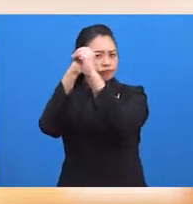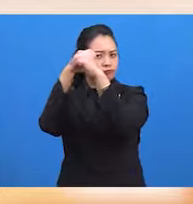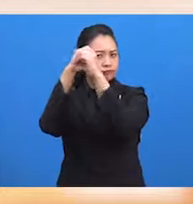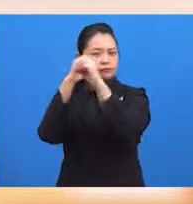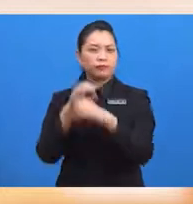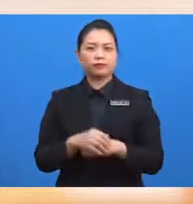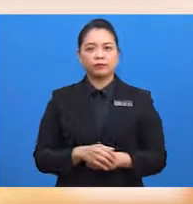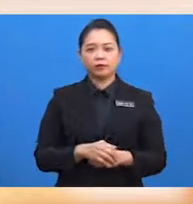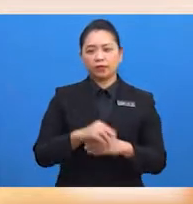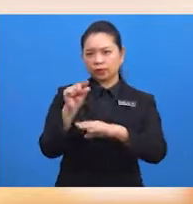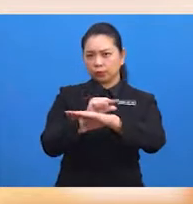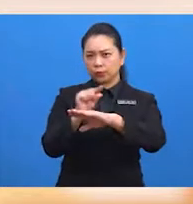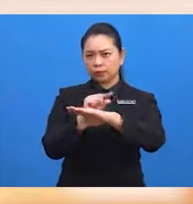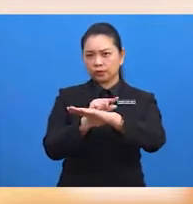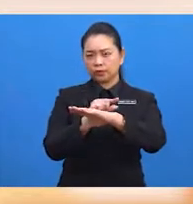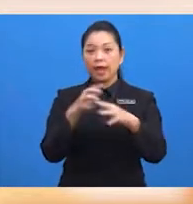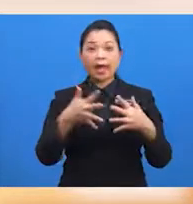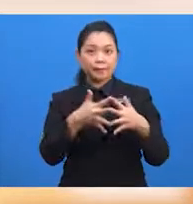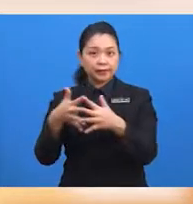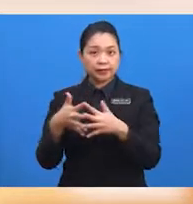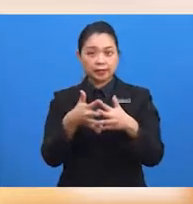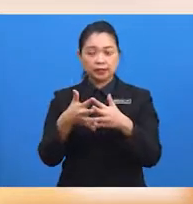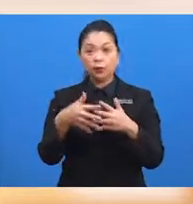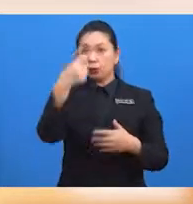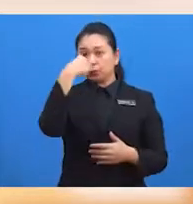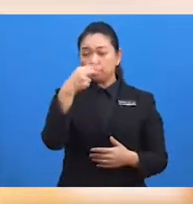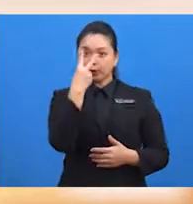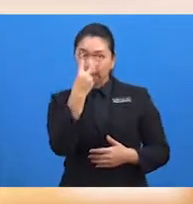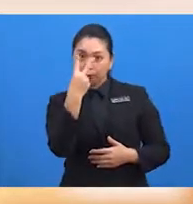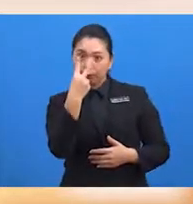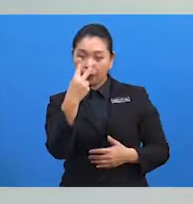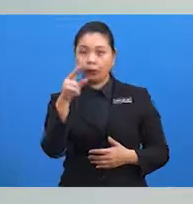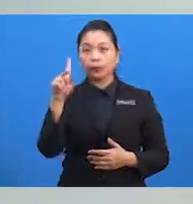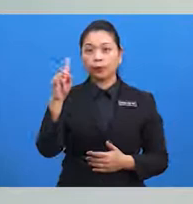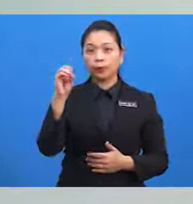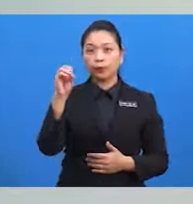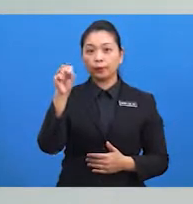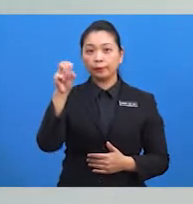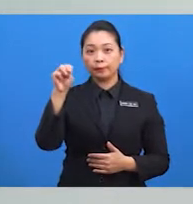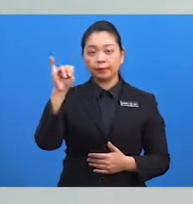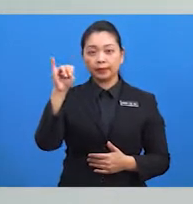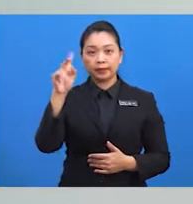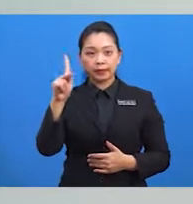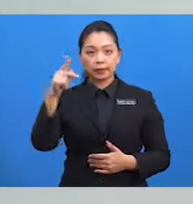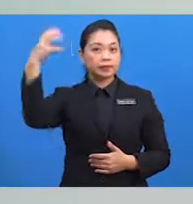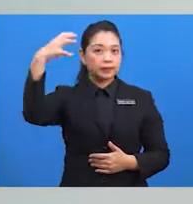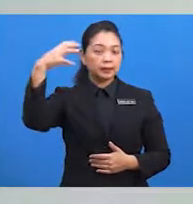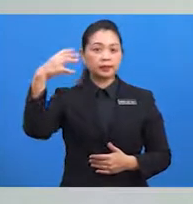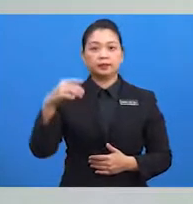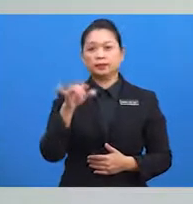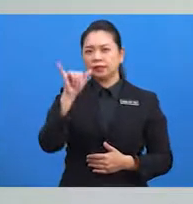Hopkins Amerika Serikat digunakan untuk memesan sinyal cosme Centre cosplay yelah